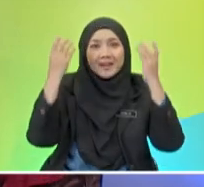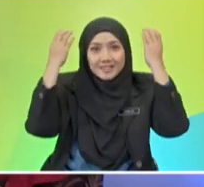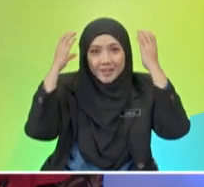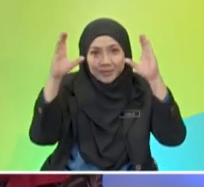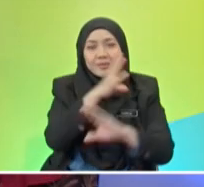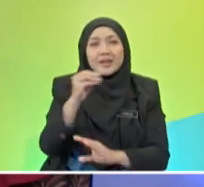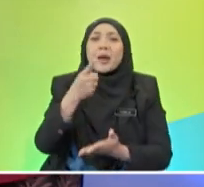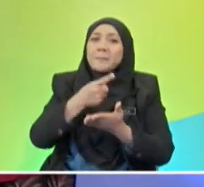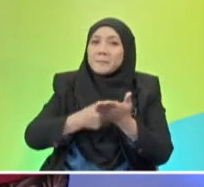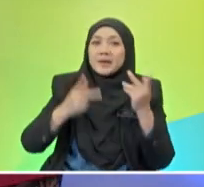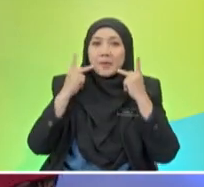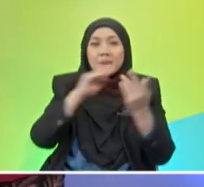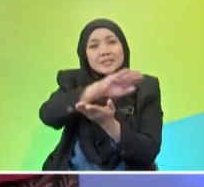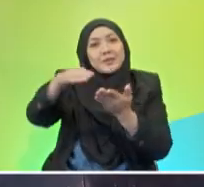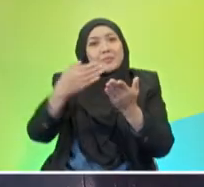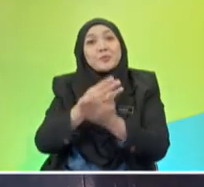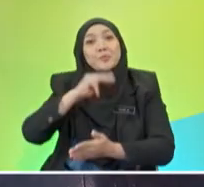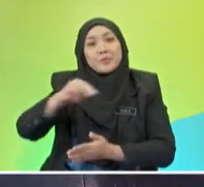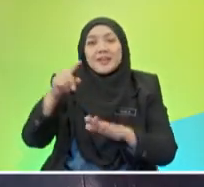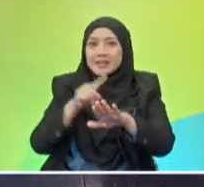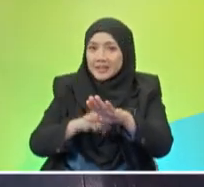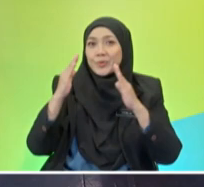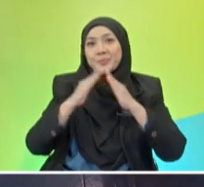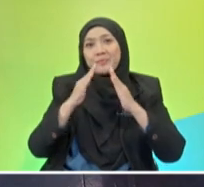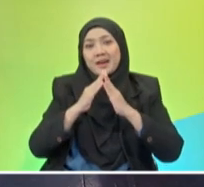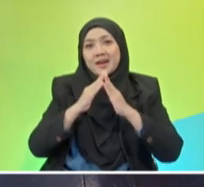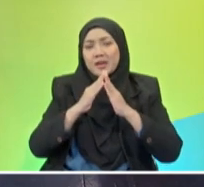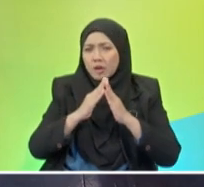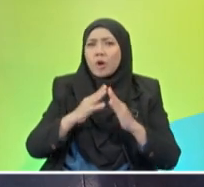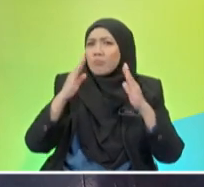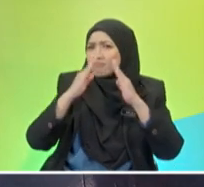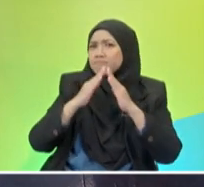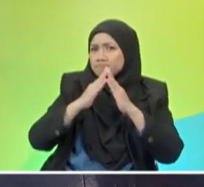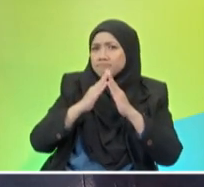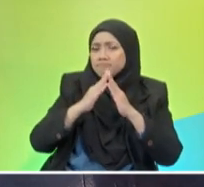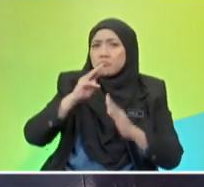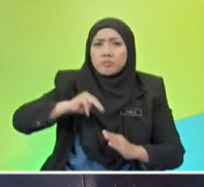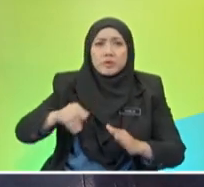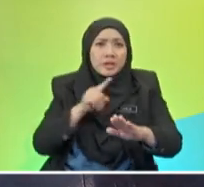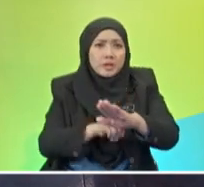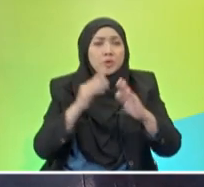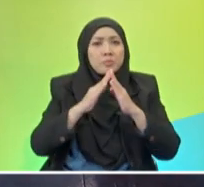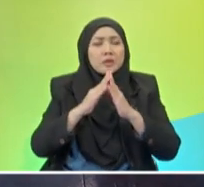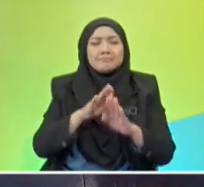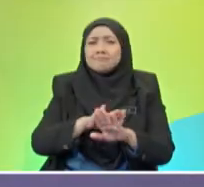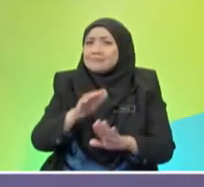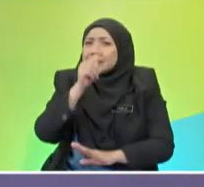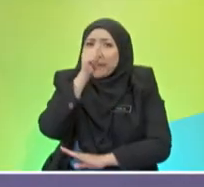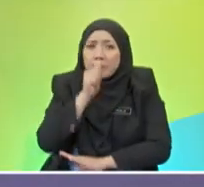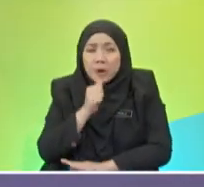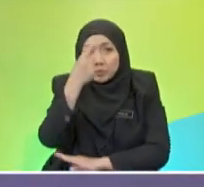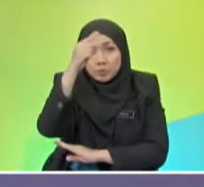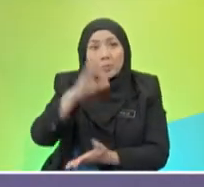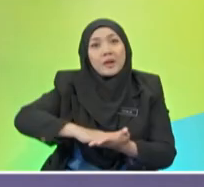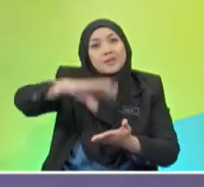di rumah? Hai, baiklah cikgu. Murid-murid di rumah pun dah tak sabar kan nak belajar matematik. Baiklah cikgu, hari ini apa yang